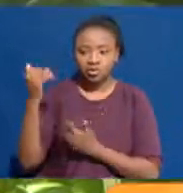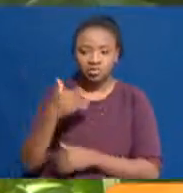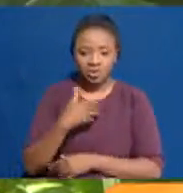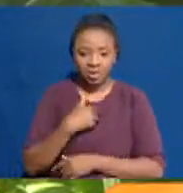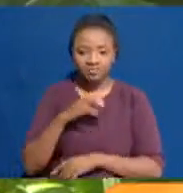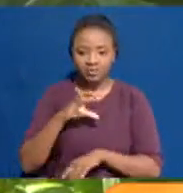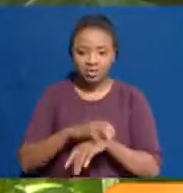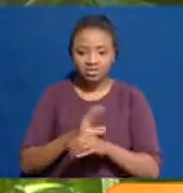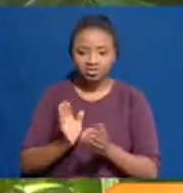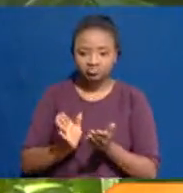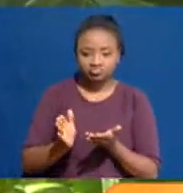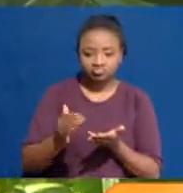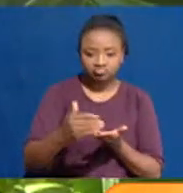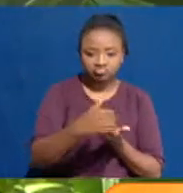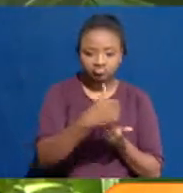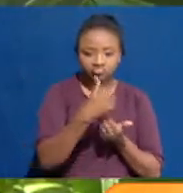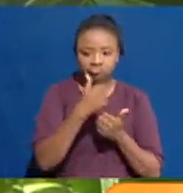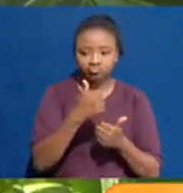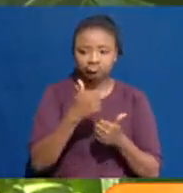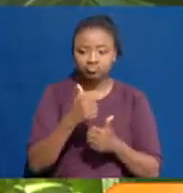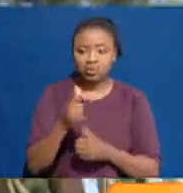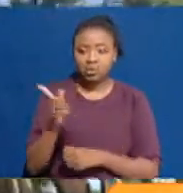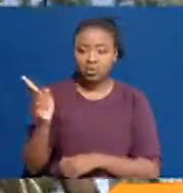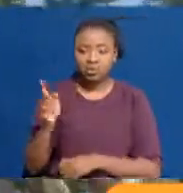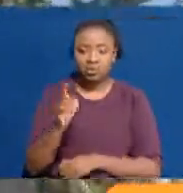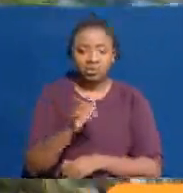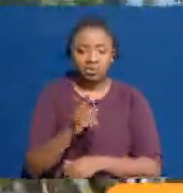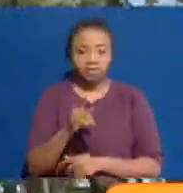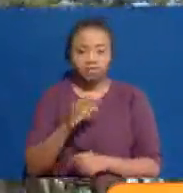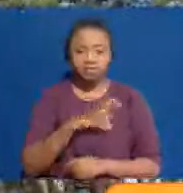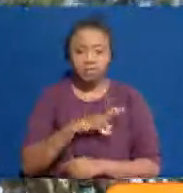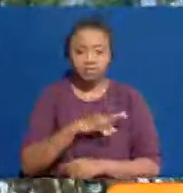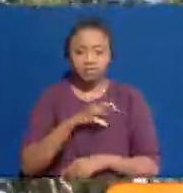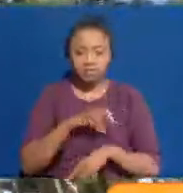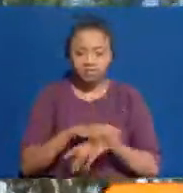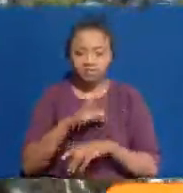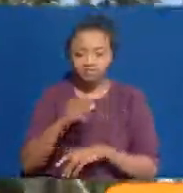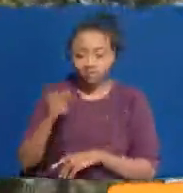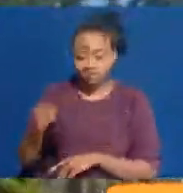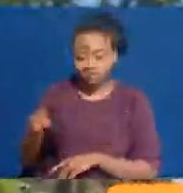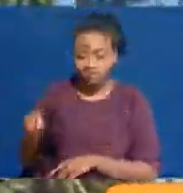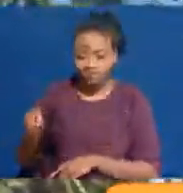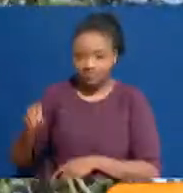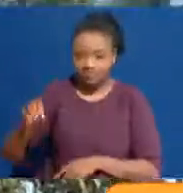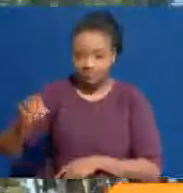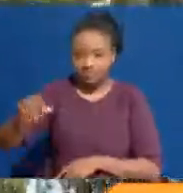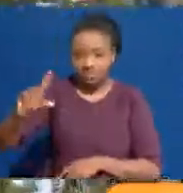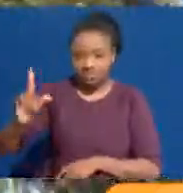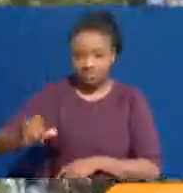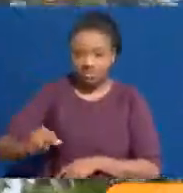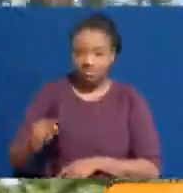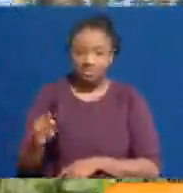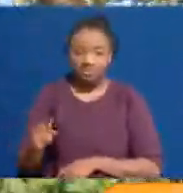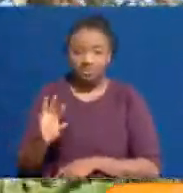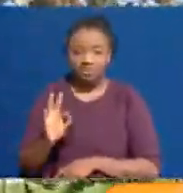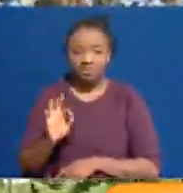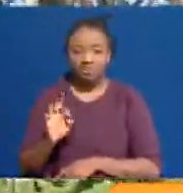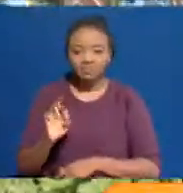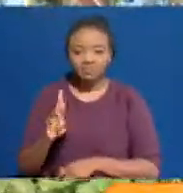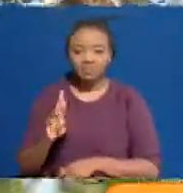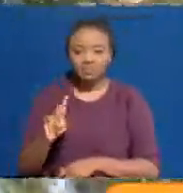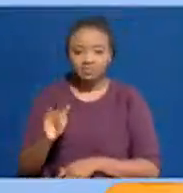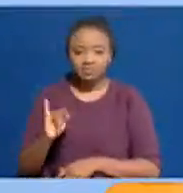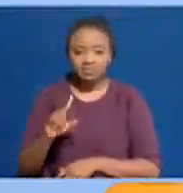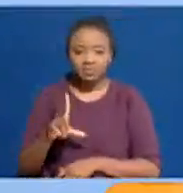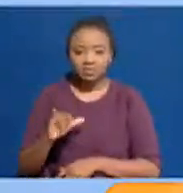tele. Freddy ni miongoni mwa wakulima waliofaidi na mbolea bei nafuu iliyokuwa ikiuzwa kwa shilingi